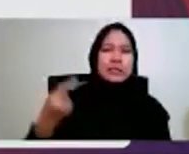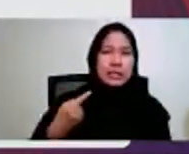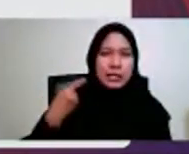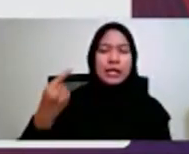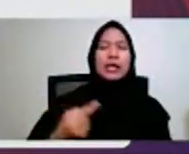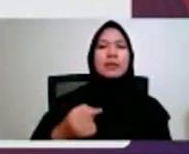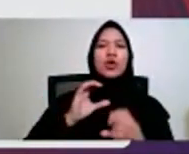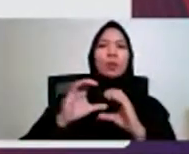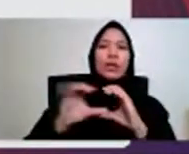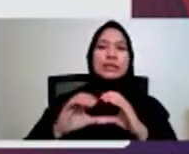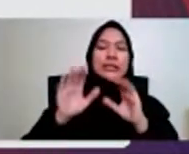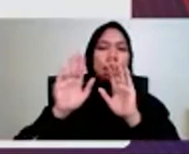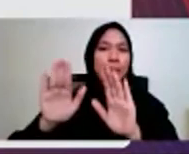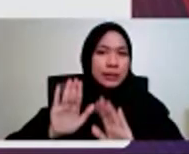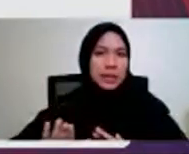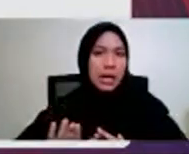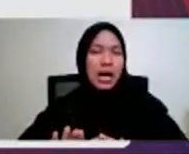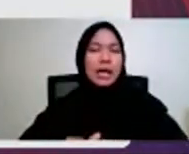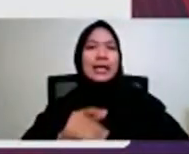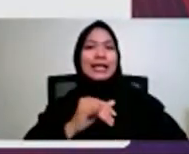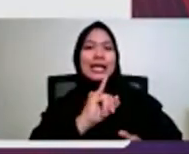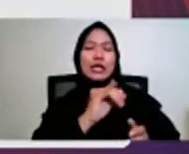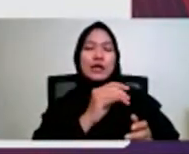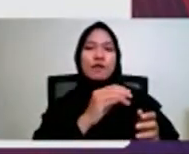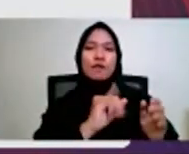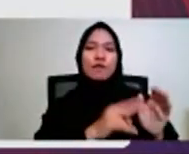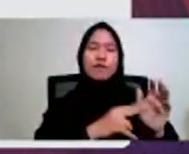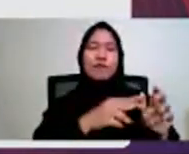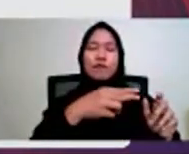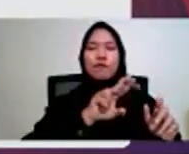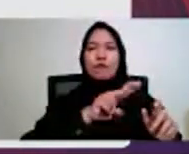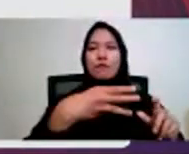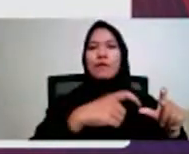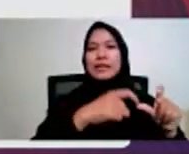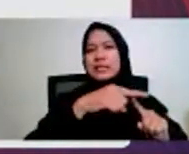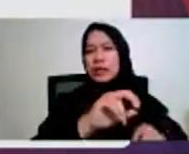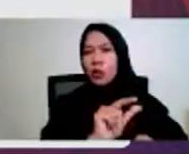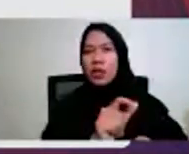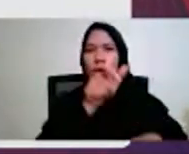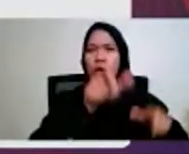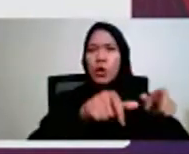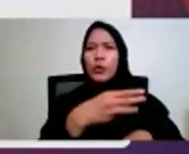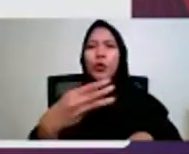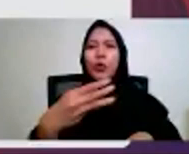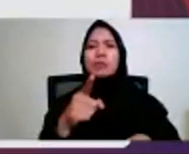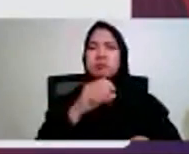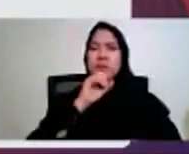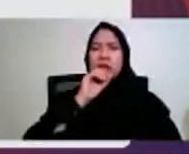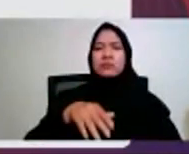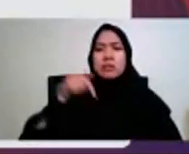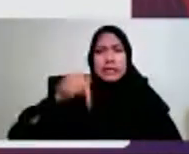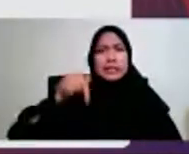dengan media dengan Para investor dengan ekonom saya jelaskan iki lo asumsi Global